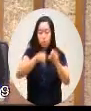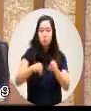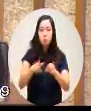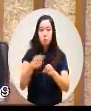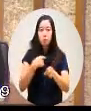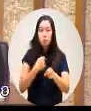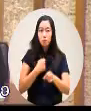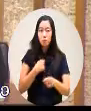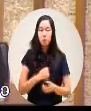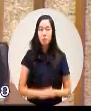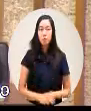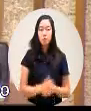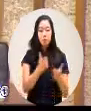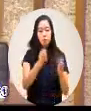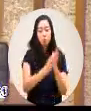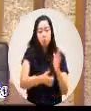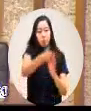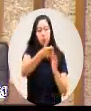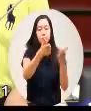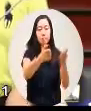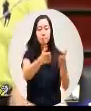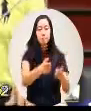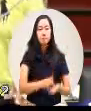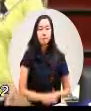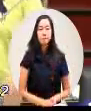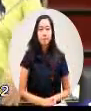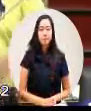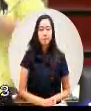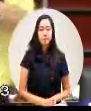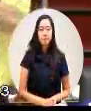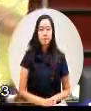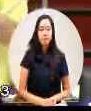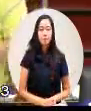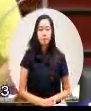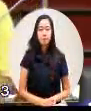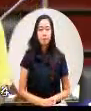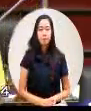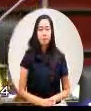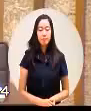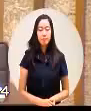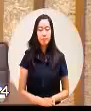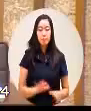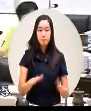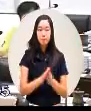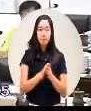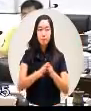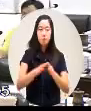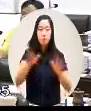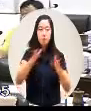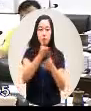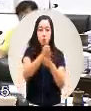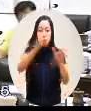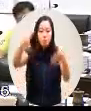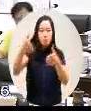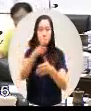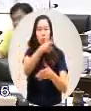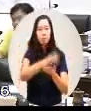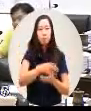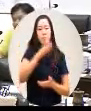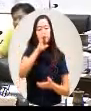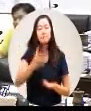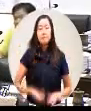这个部分是。 那谢谢局长啊，我知道了，谢谢局长。好，这个时间 是你总教，你们这里要注意